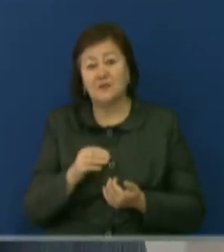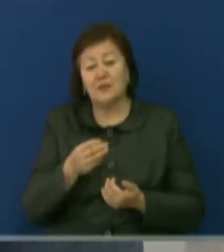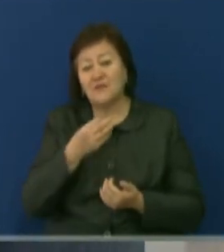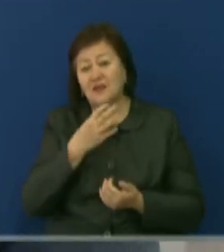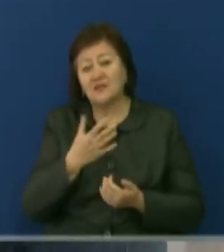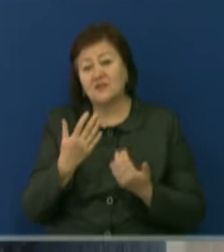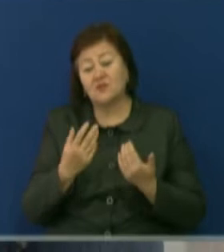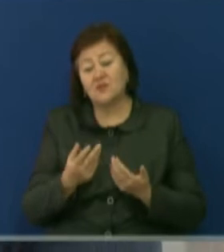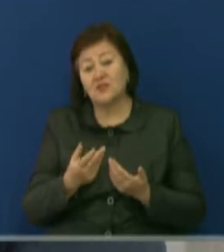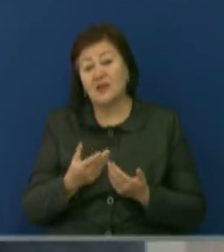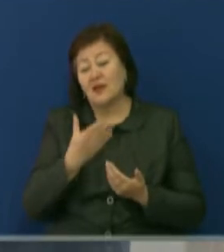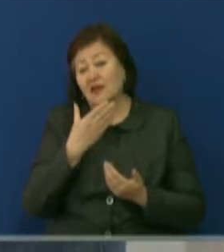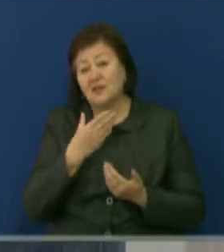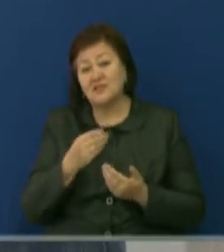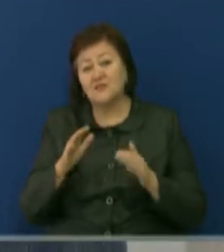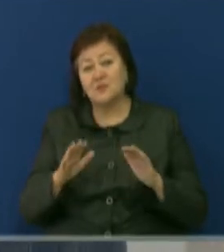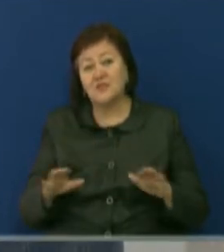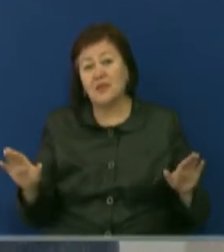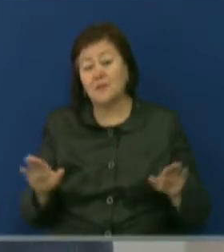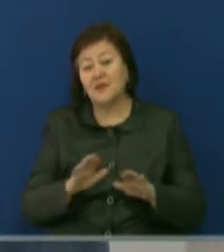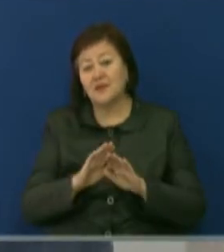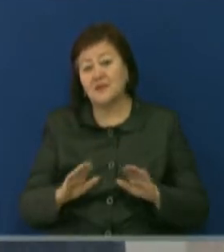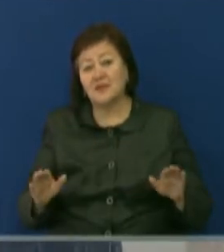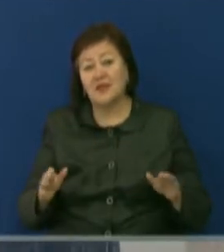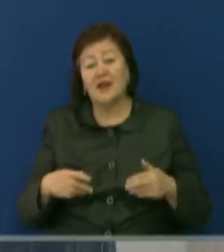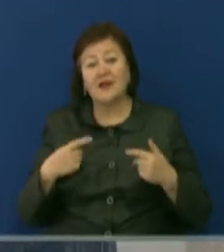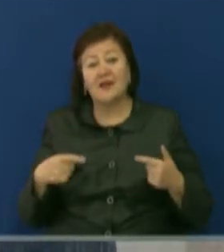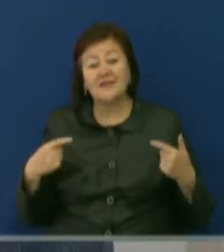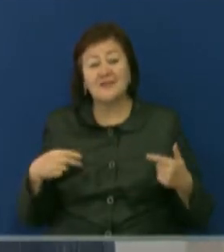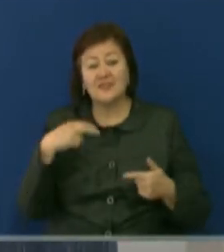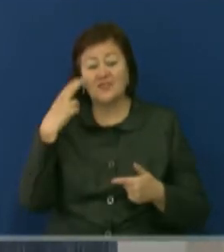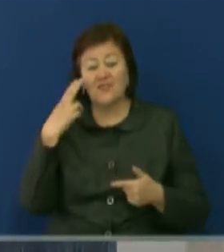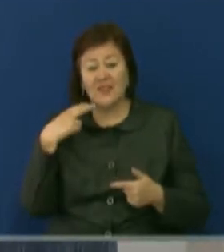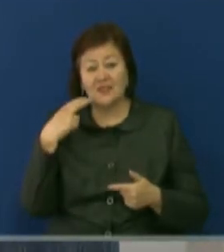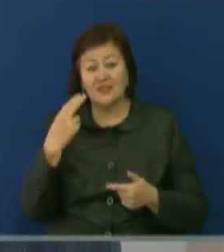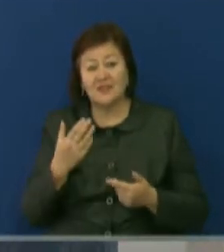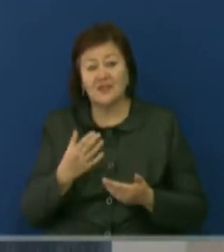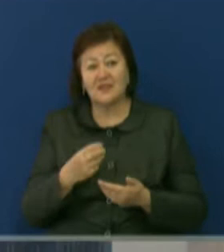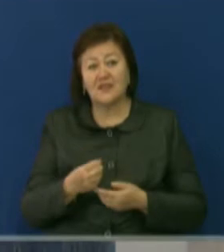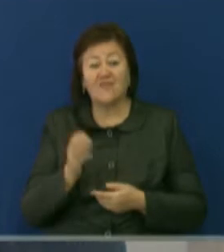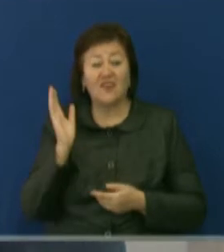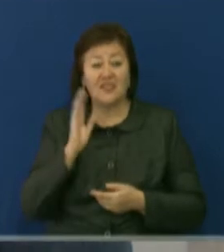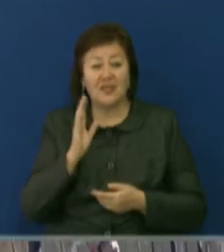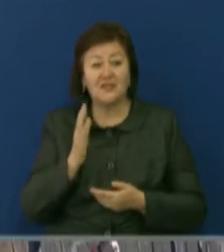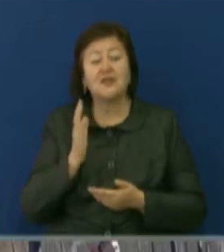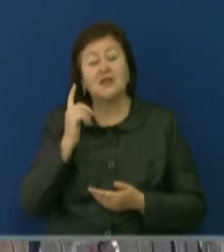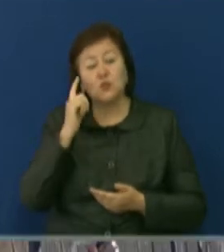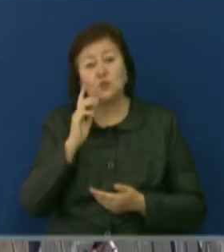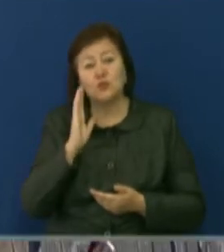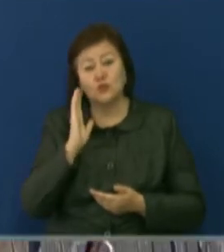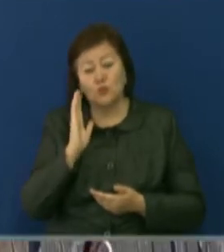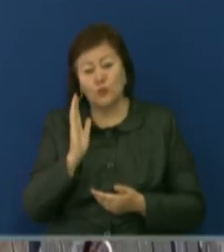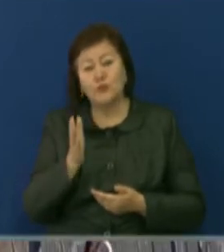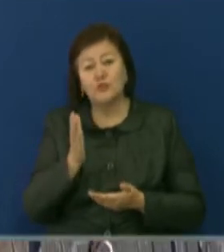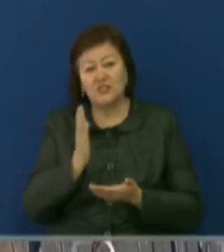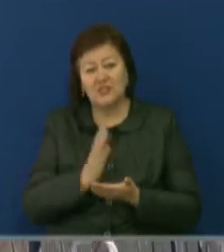осы фонтандар әдемі, өлеңдер шығады, түрлі түсті. Сонымен қатар, бұл жерде болашақ бар деп ойлаймын.